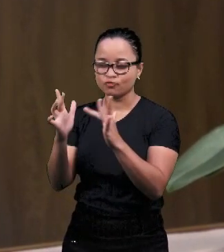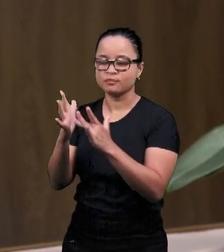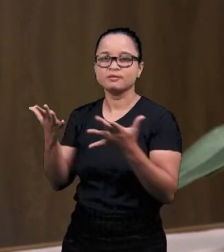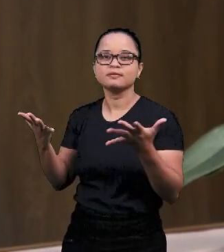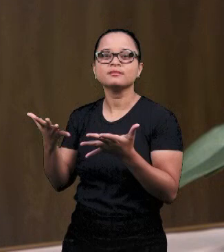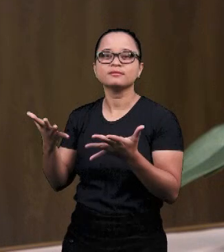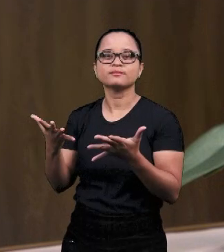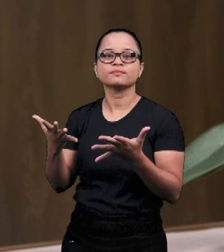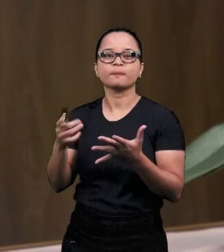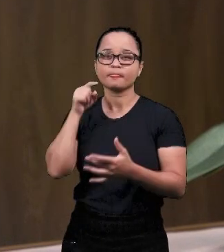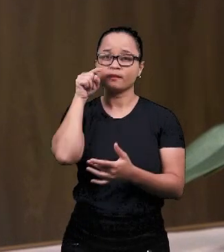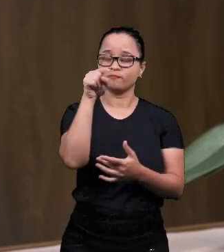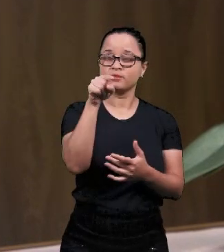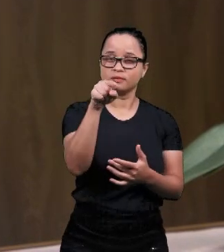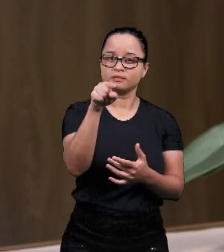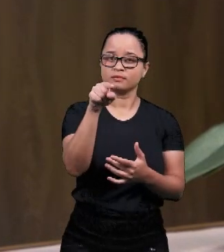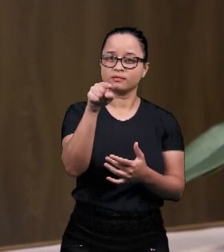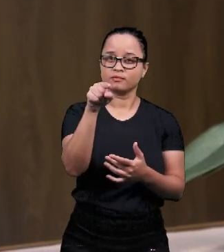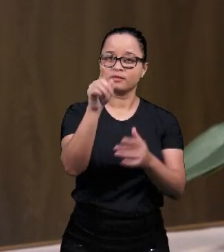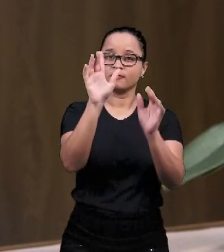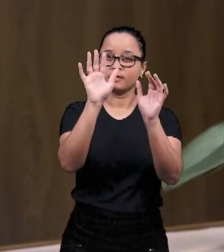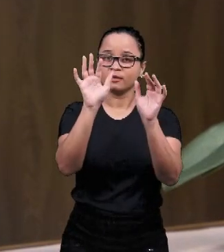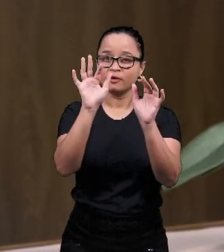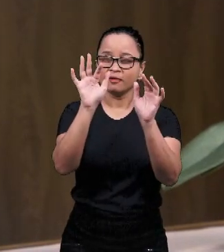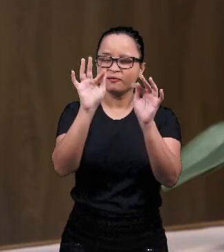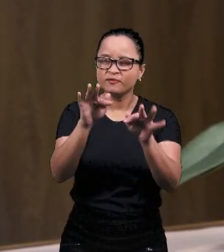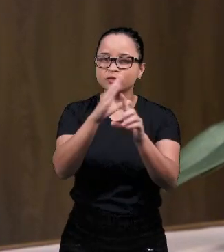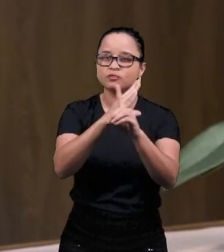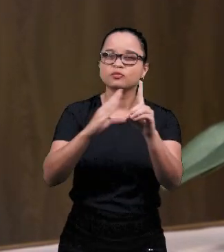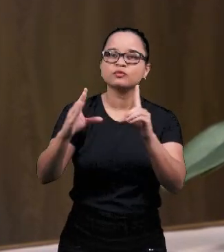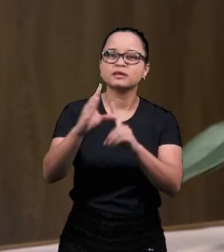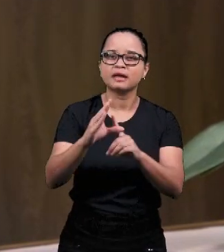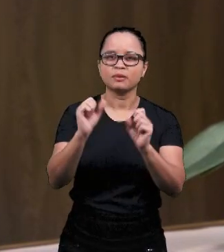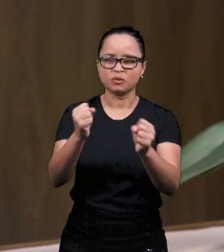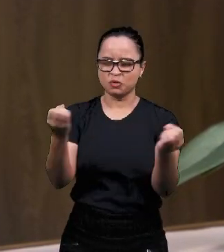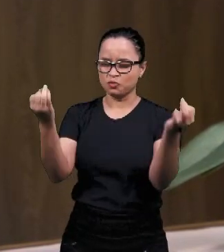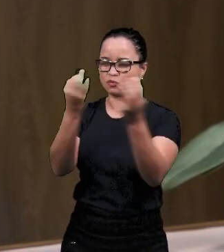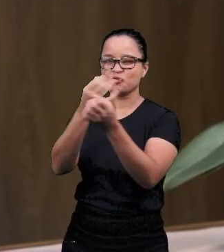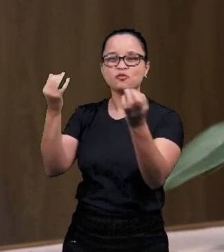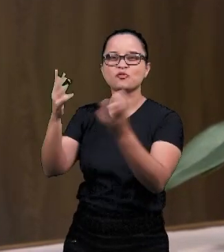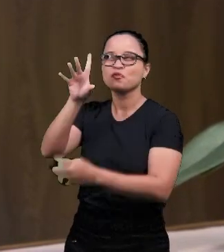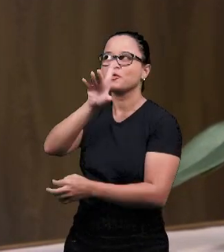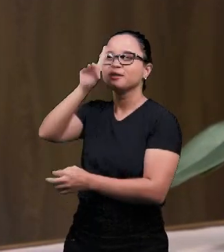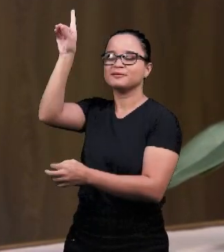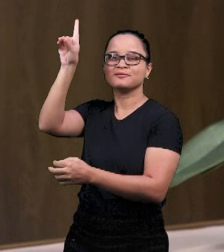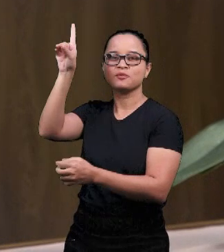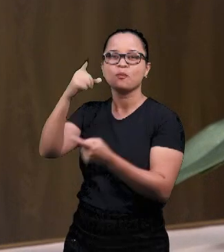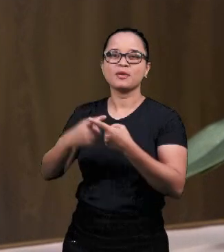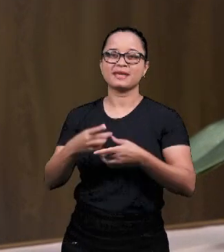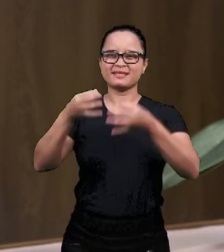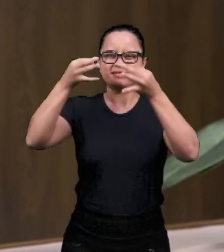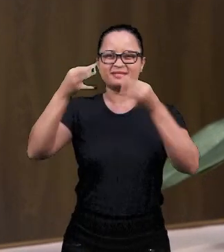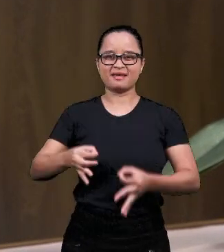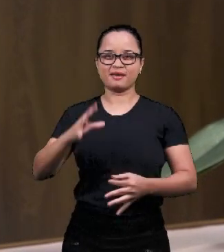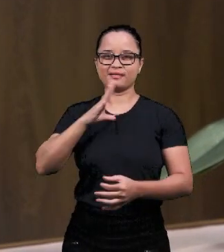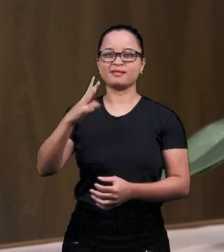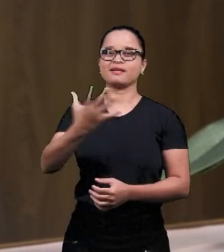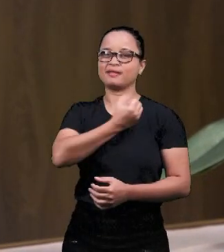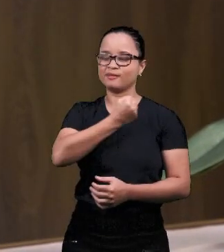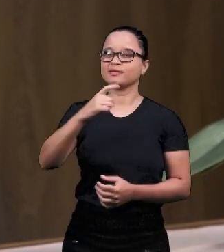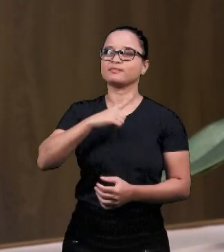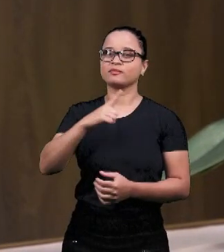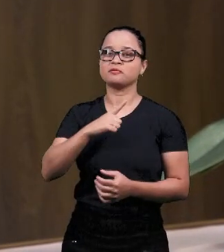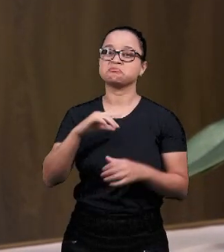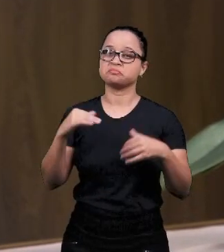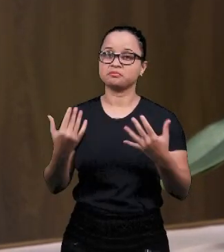Ты воспользуешься, ты примешь этого Иисуса. Ты закончишь с нами это богослужение, прославляя